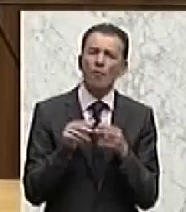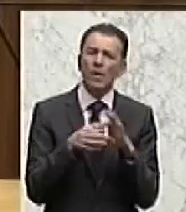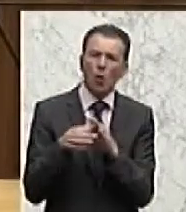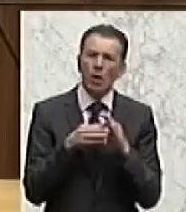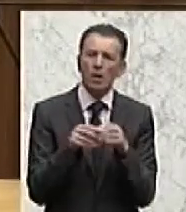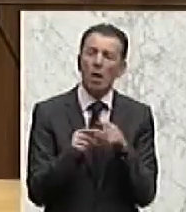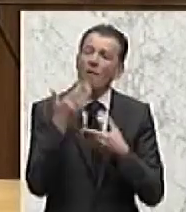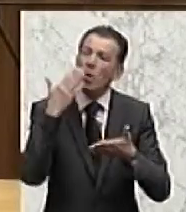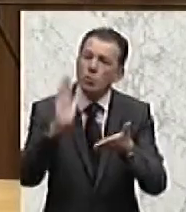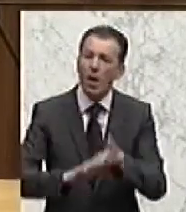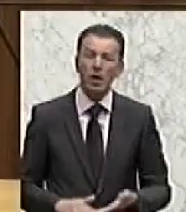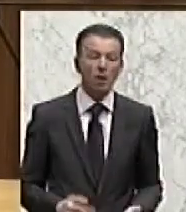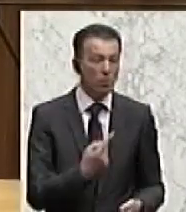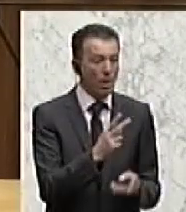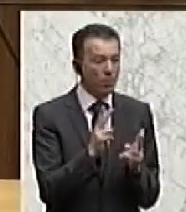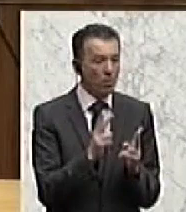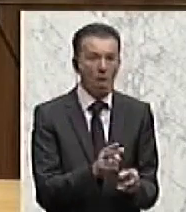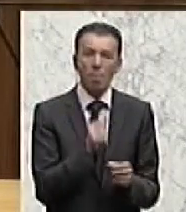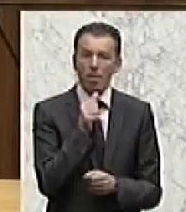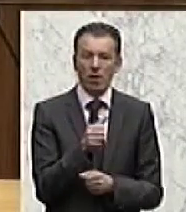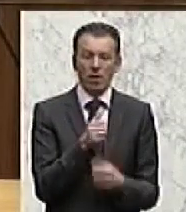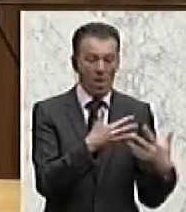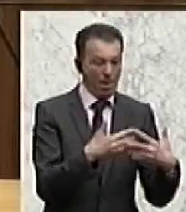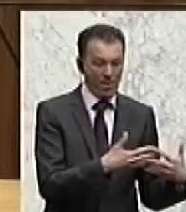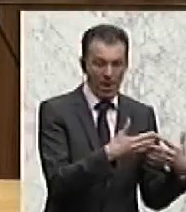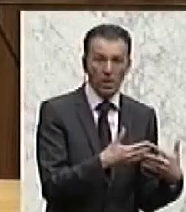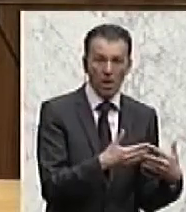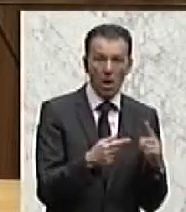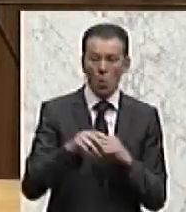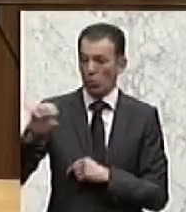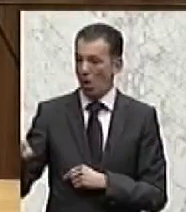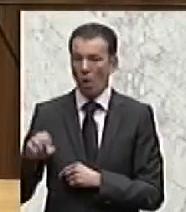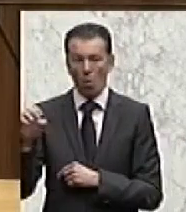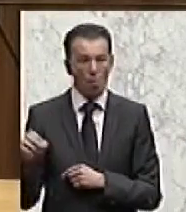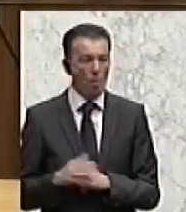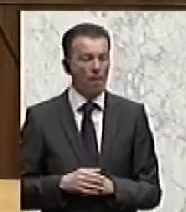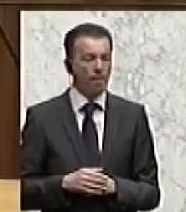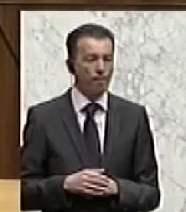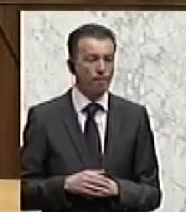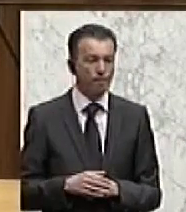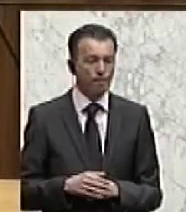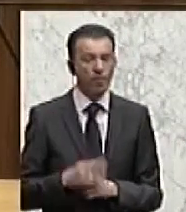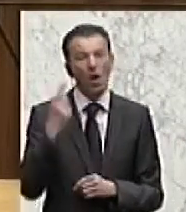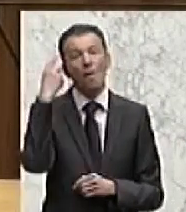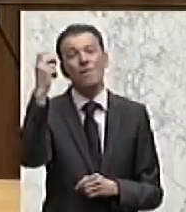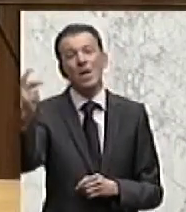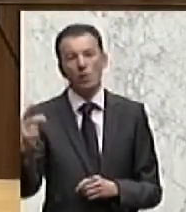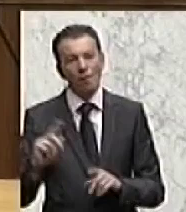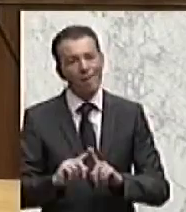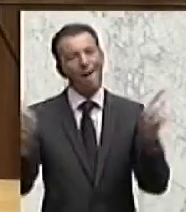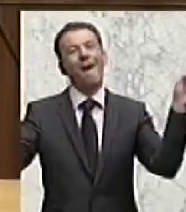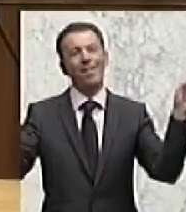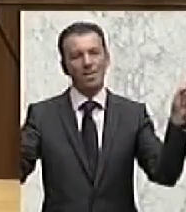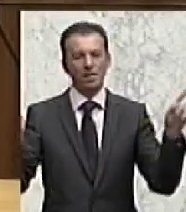Das können Sie nicht. Und zwischen Amerika und Europa gibt es einen ganz wesentlichen Philosophieunterschied in der